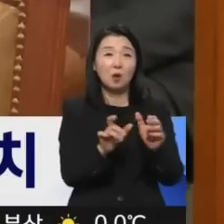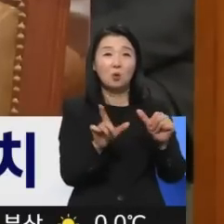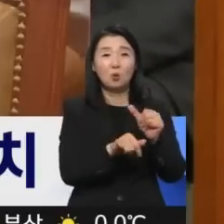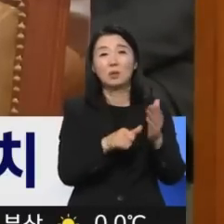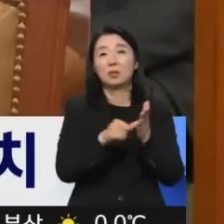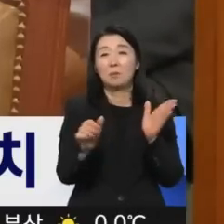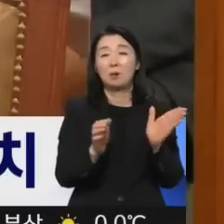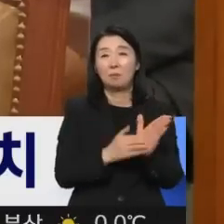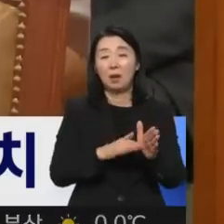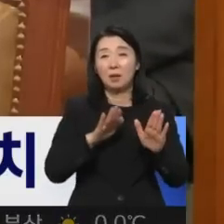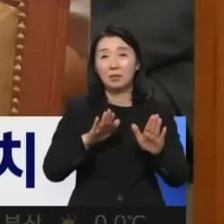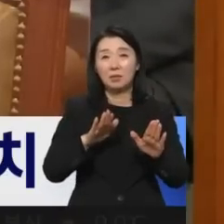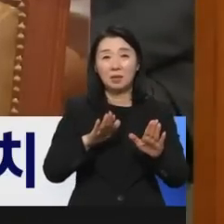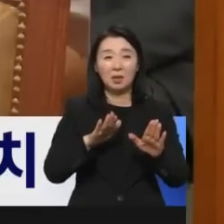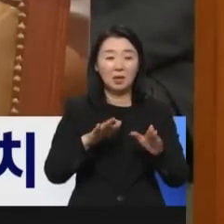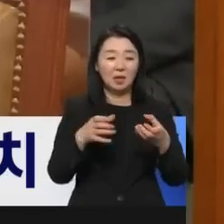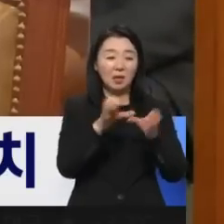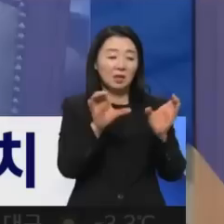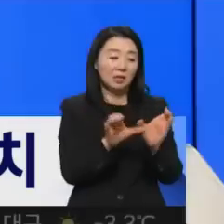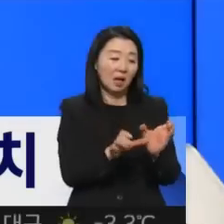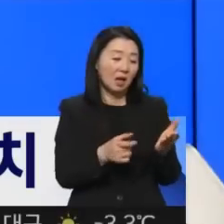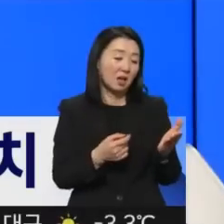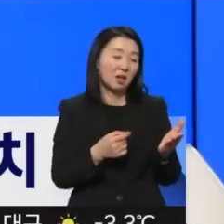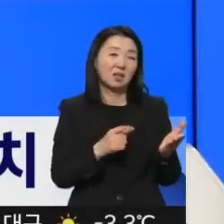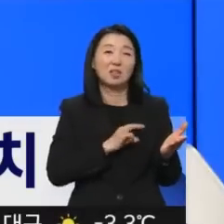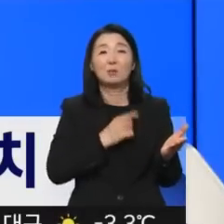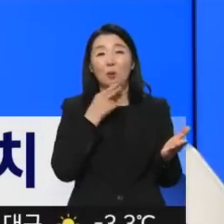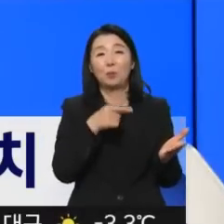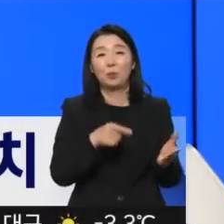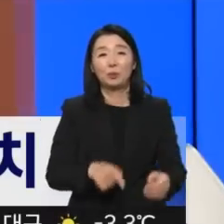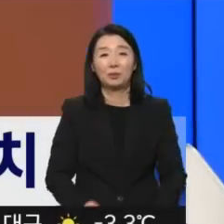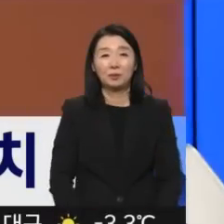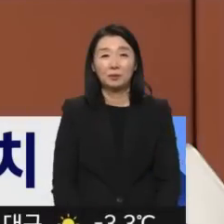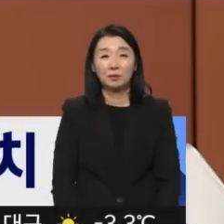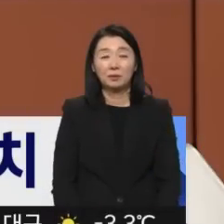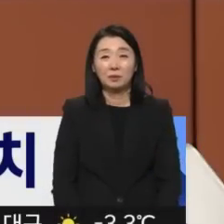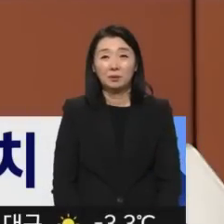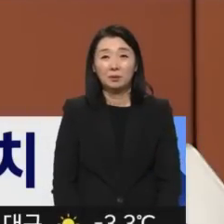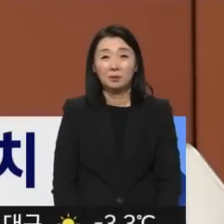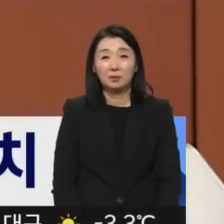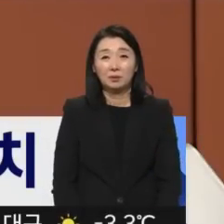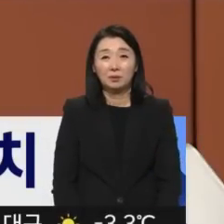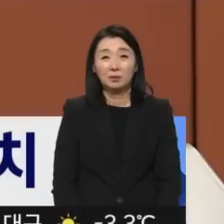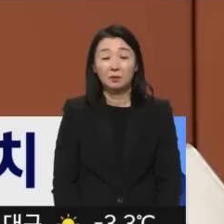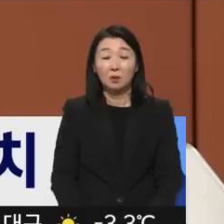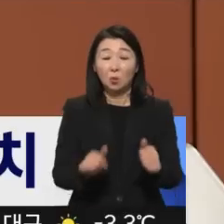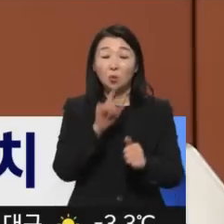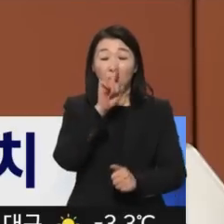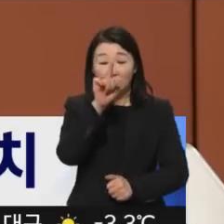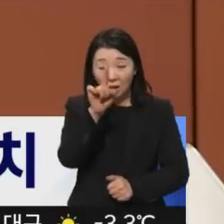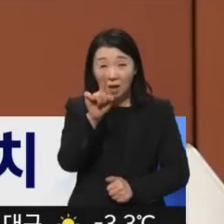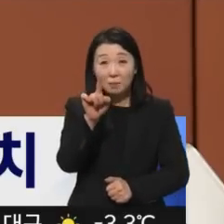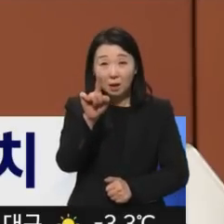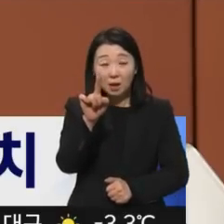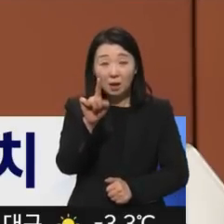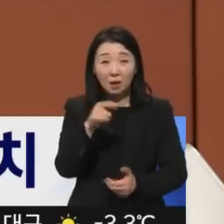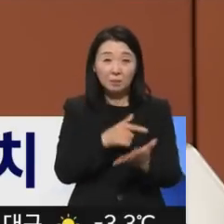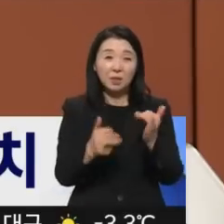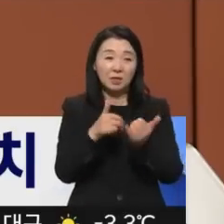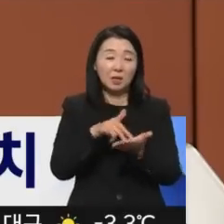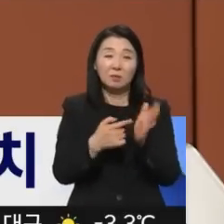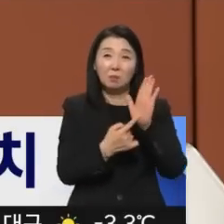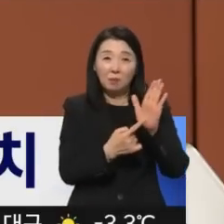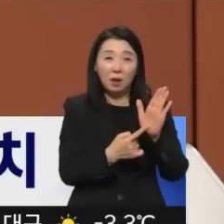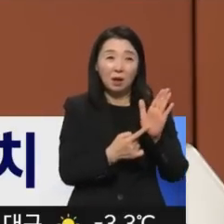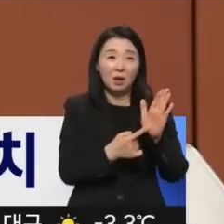돼서 지금은 이제 무소속으로 있고요. 고소장을 낸 피의자 A씨도 조금 전에 입장을 냈습니다. 그동안 반성하지